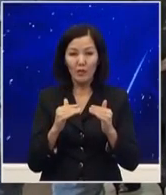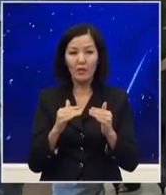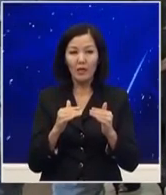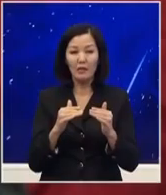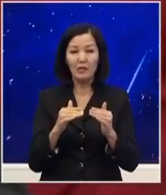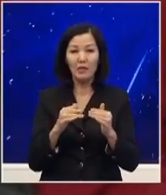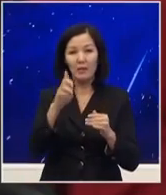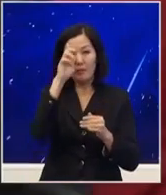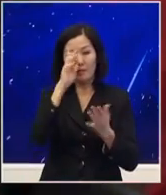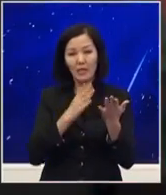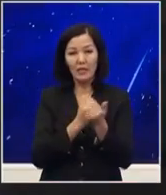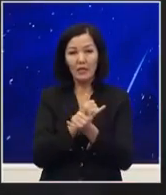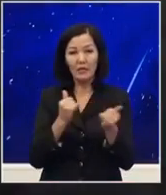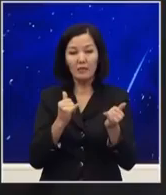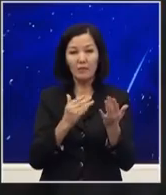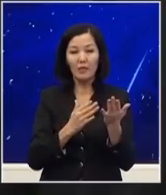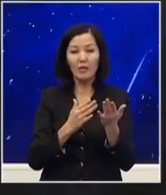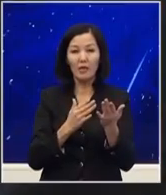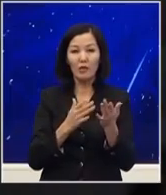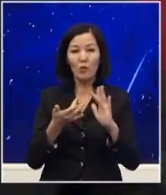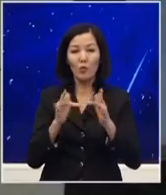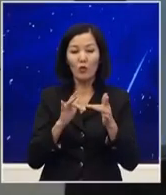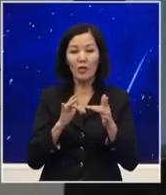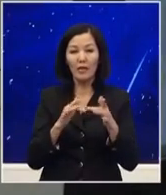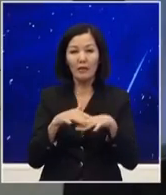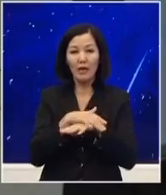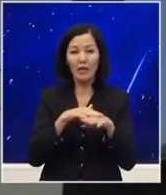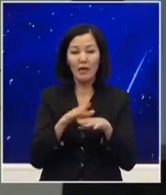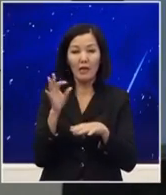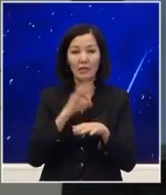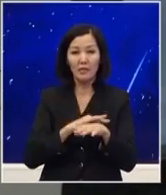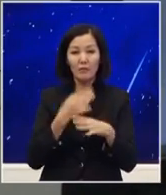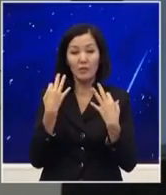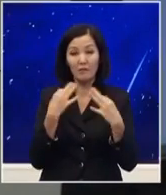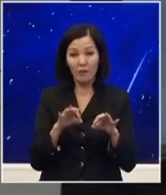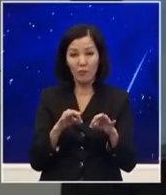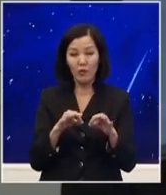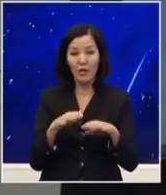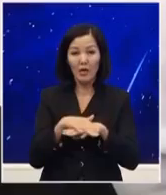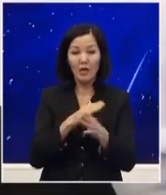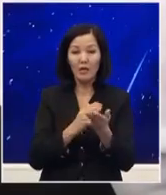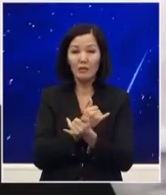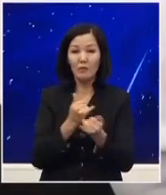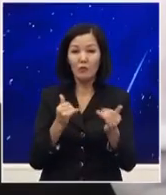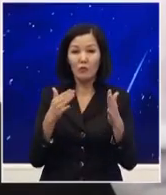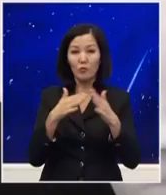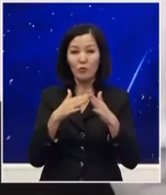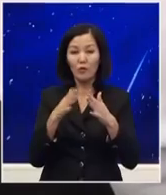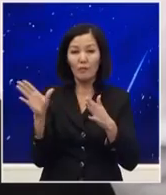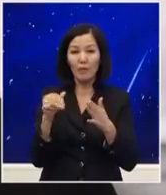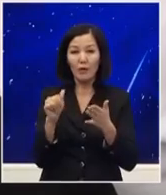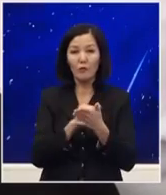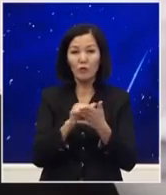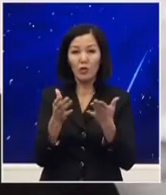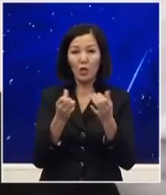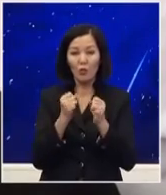Өйткені мемлекет қызмет пен сервисті онлайн алу жүйесі тұрғындар үшін тиімді. Халыққа қызмет көрсету орталығына бармай, үйде отырып бар құжатты